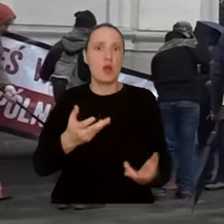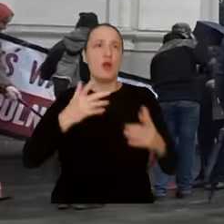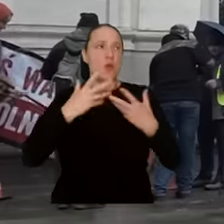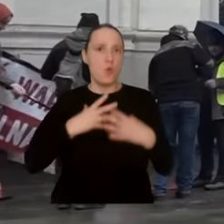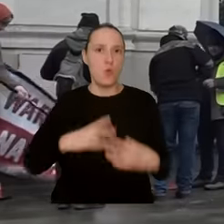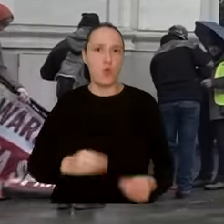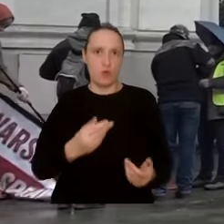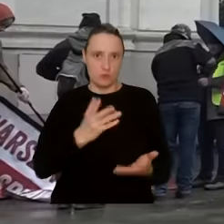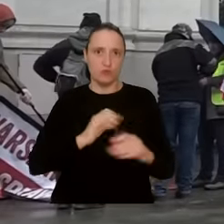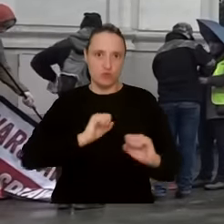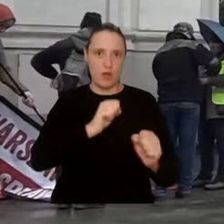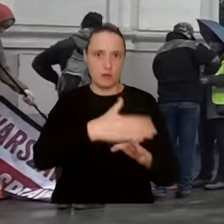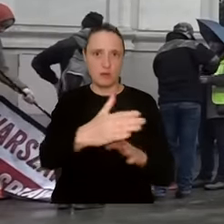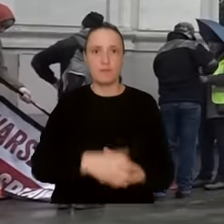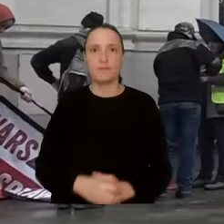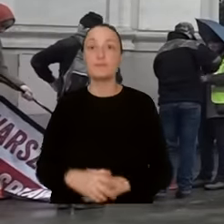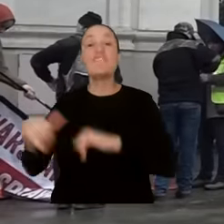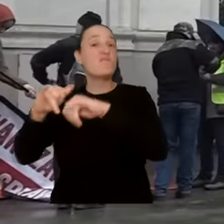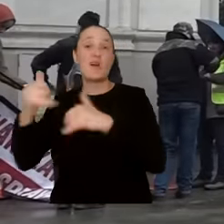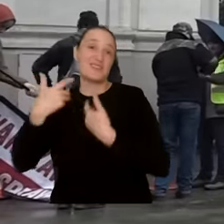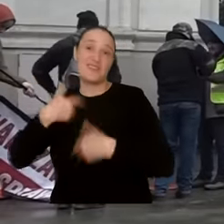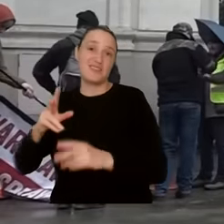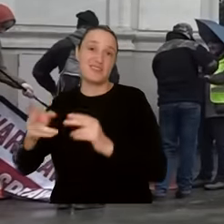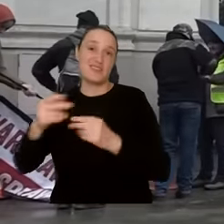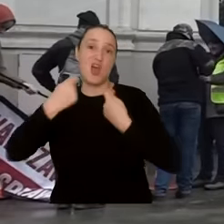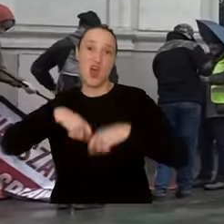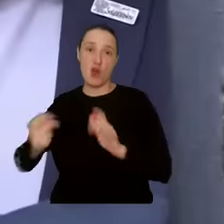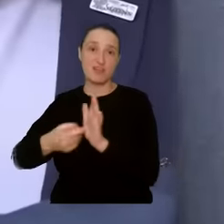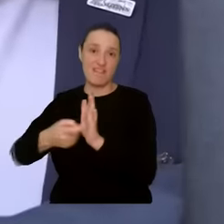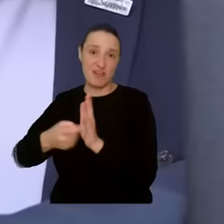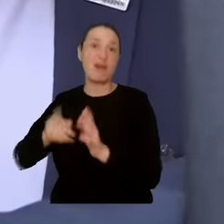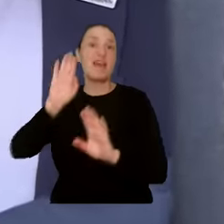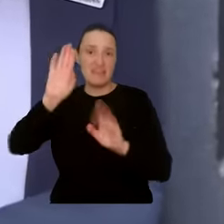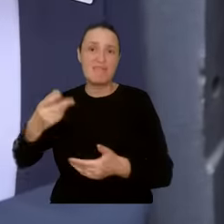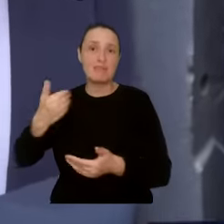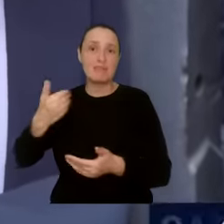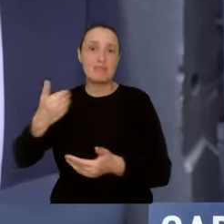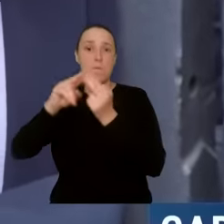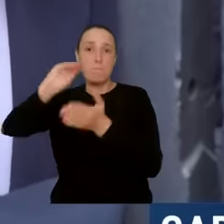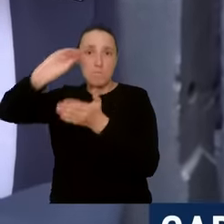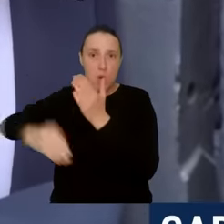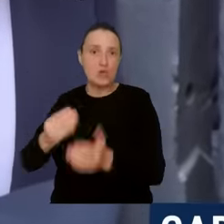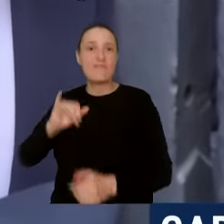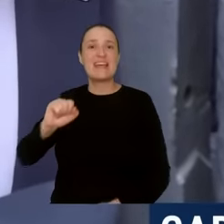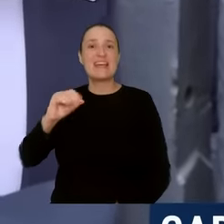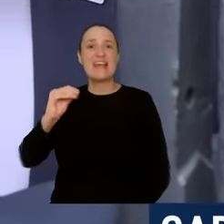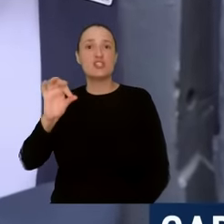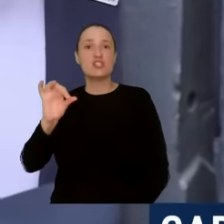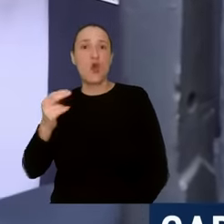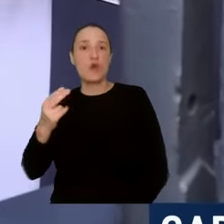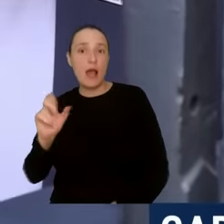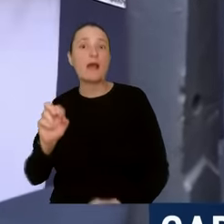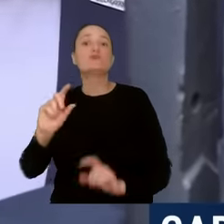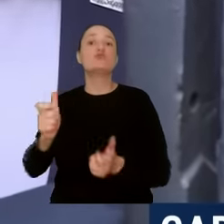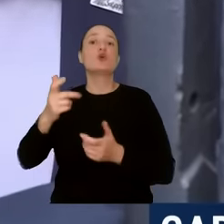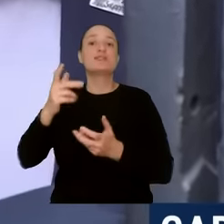razie nie chce spełnić postulatów rolników mimo porozumienia podpisanego w podrzeszowskiej Jasionce. To było uzgodnienie spraw do załatwienia.